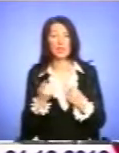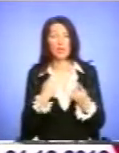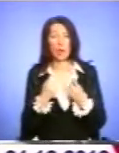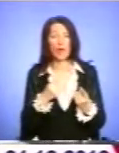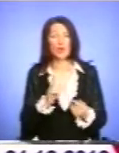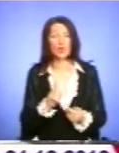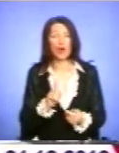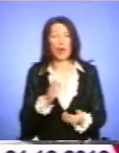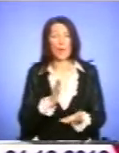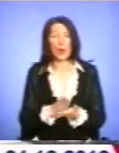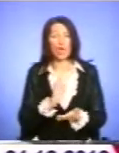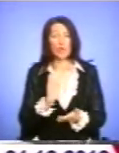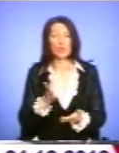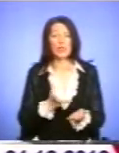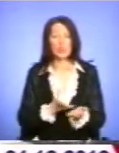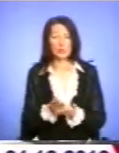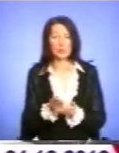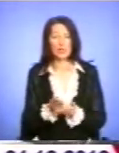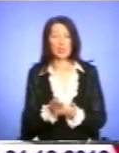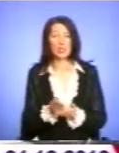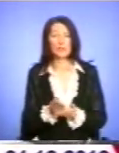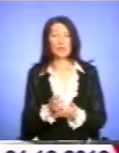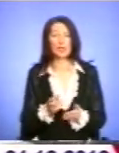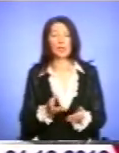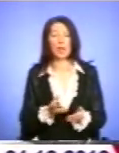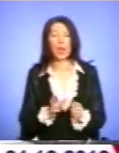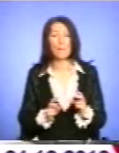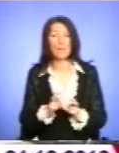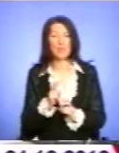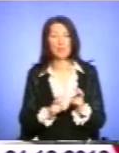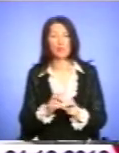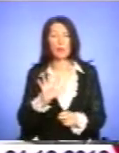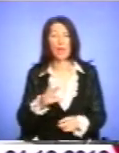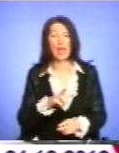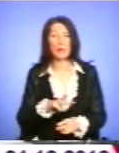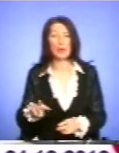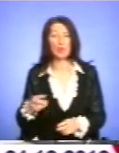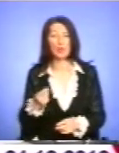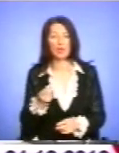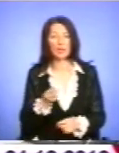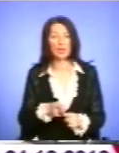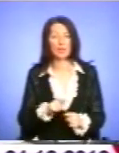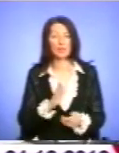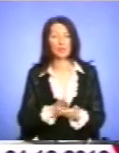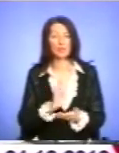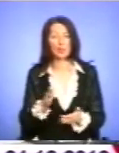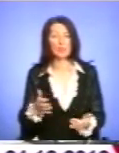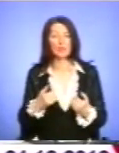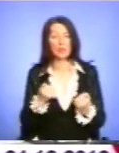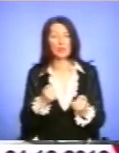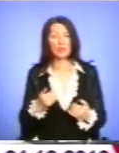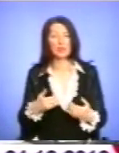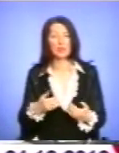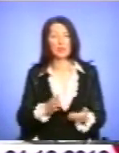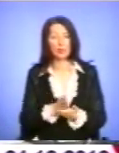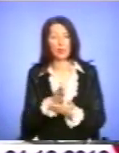мають бути сплачені стрийським підприємством 5 мільйонів гривень, які мали би бути спрямовані на підтримку аеропорту. На жаль,